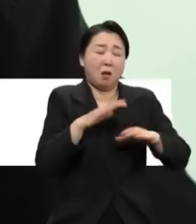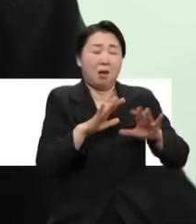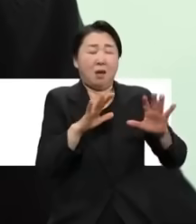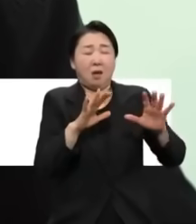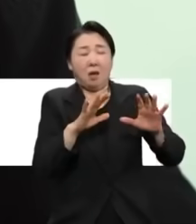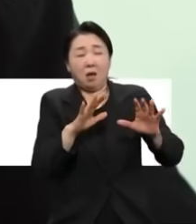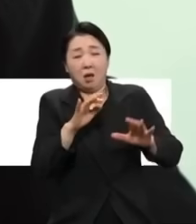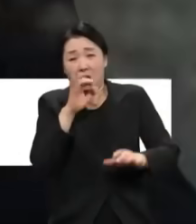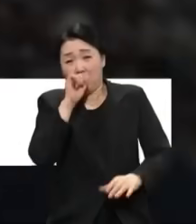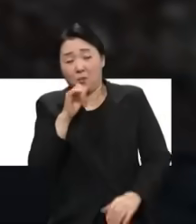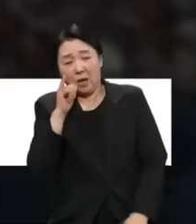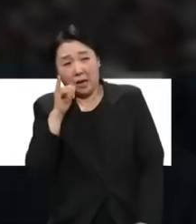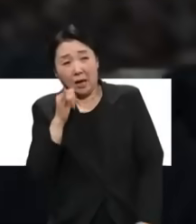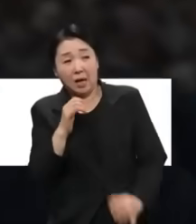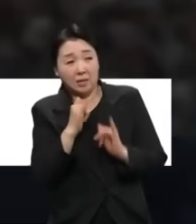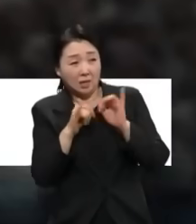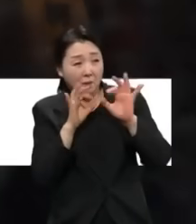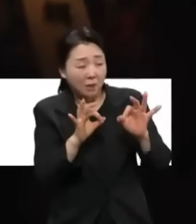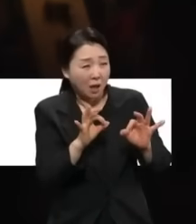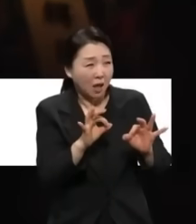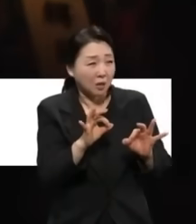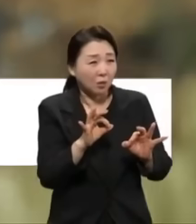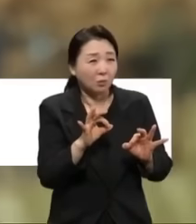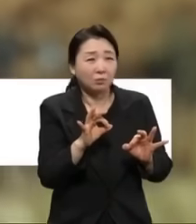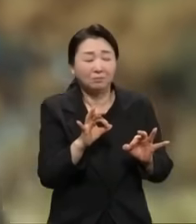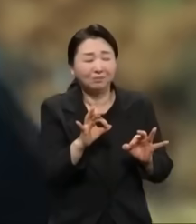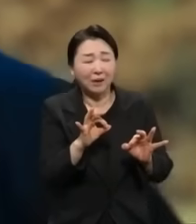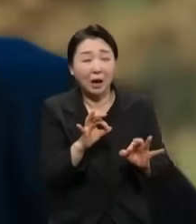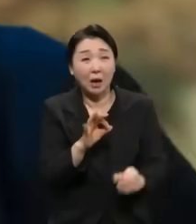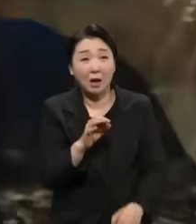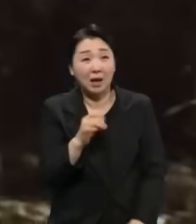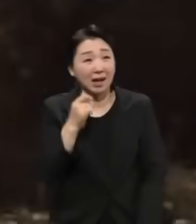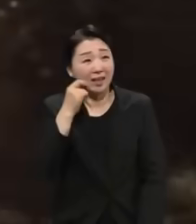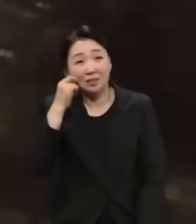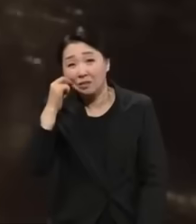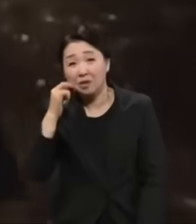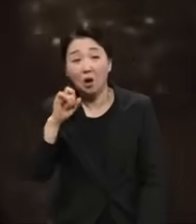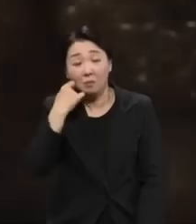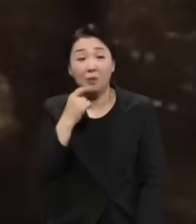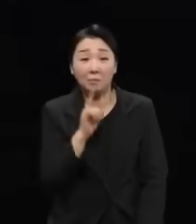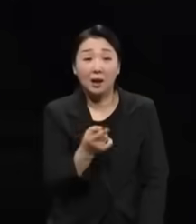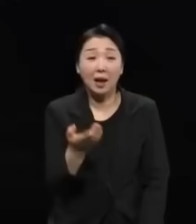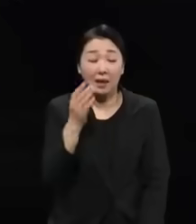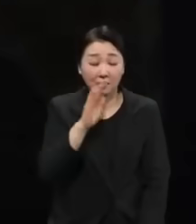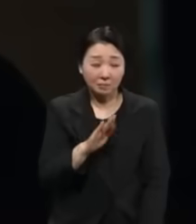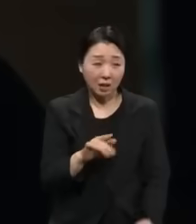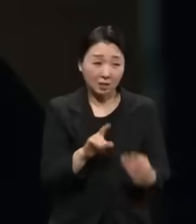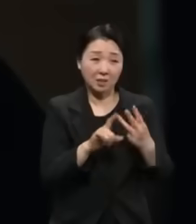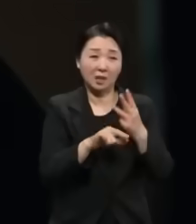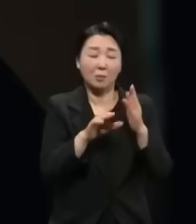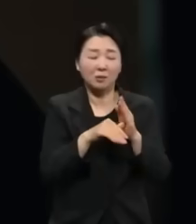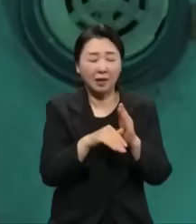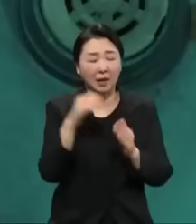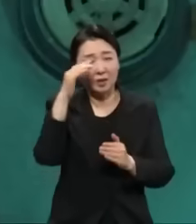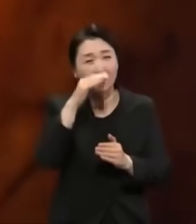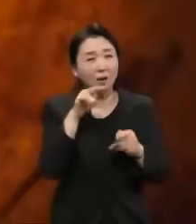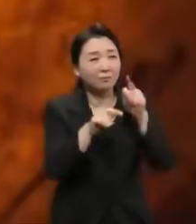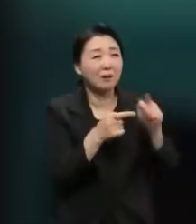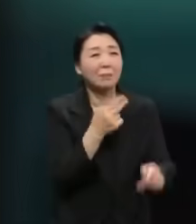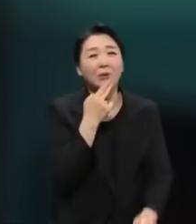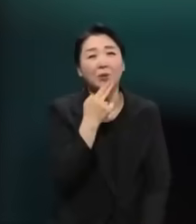보는 영화라 흥행은 어렵다는 생각을 넘어섰습니다. 비수기로 통하는 2, 3월의 극장가의 오랜 공식도